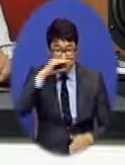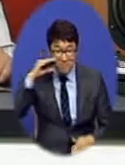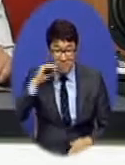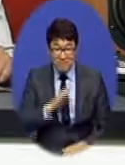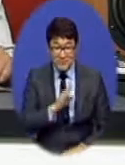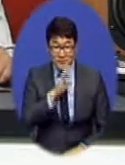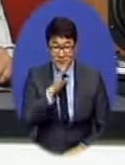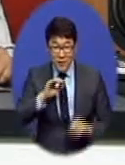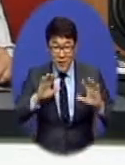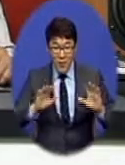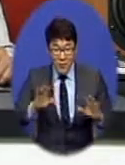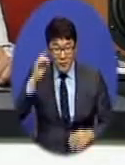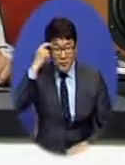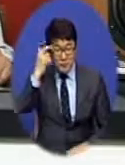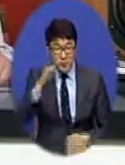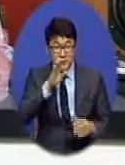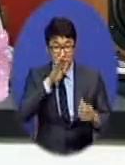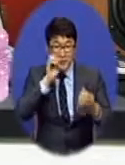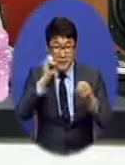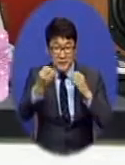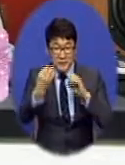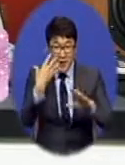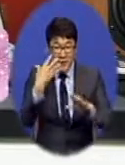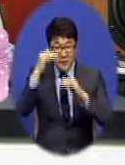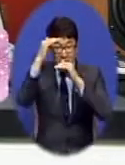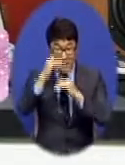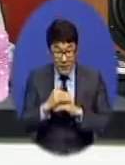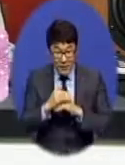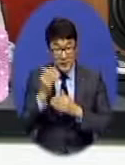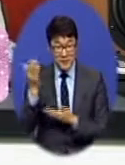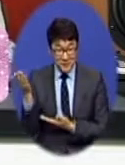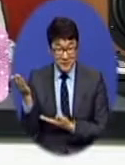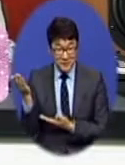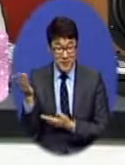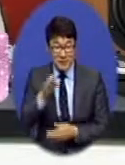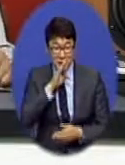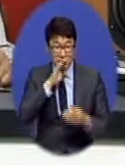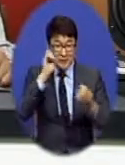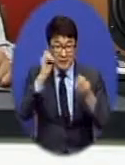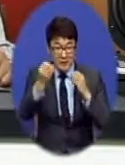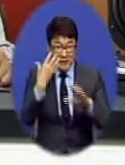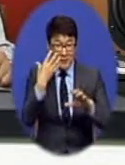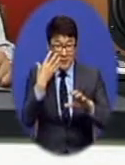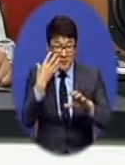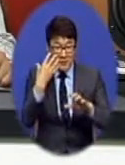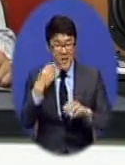그렇죠. 자, 네. 오늘 퀴즈 정답자를 네. 발표할 시간이죠. 네. 오늘의 퀴즈. 네. 정답은요? 그렇죠.